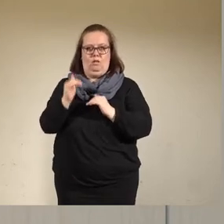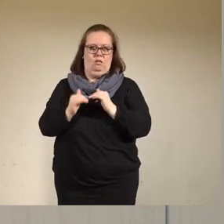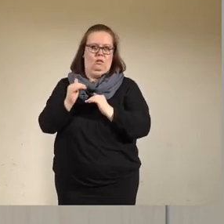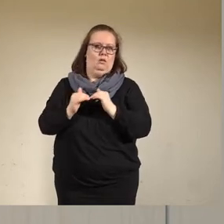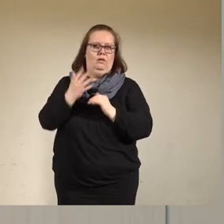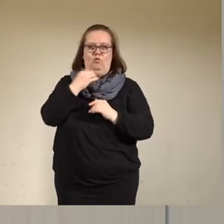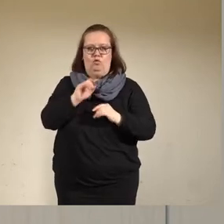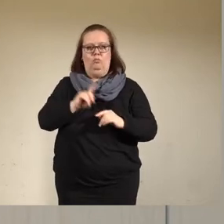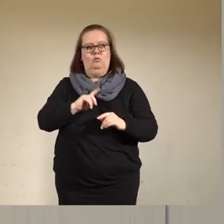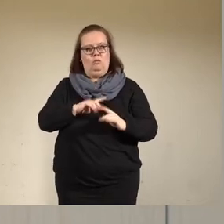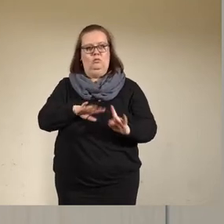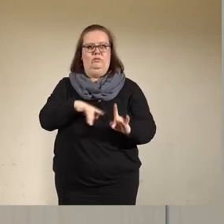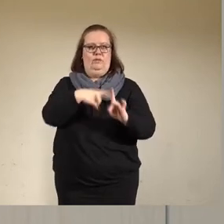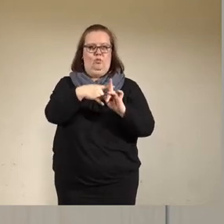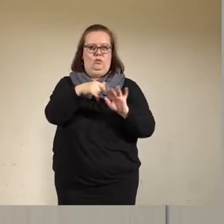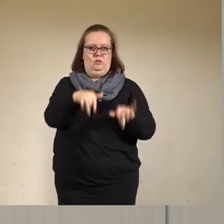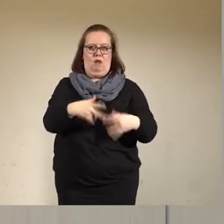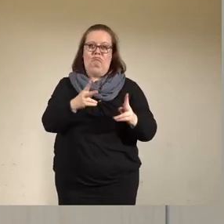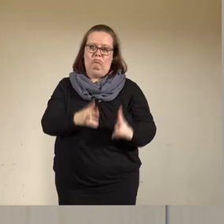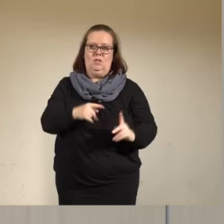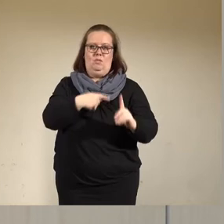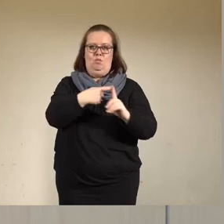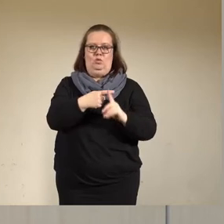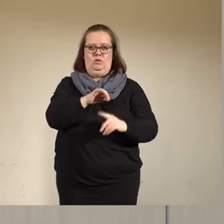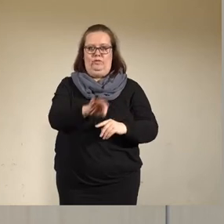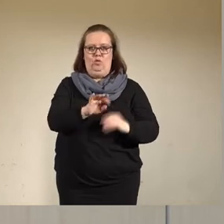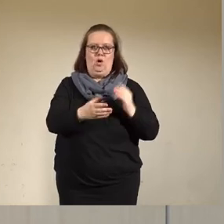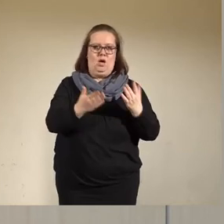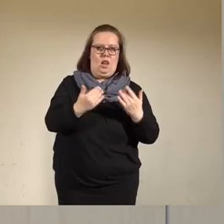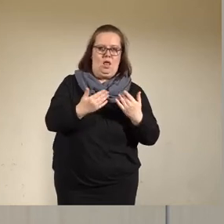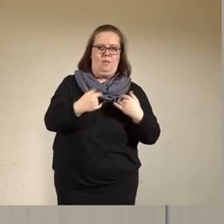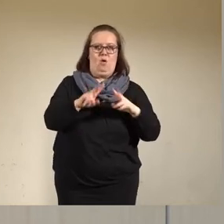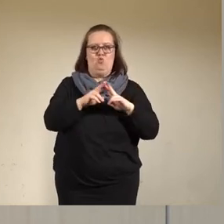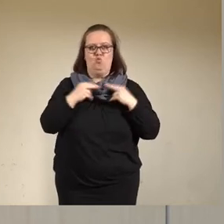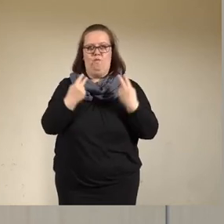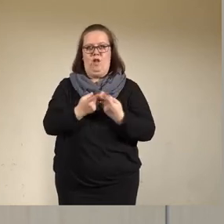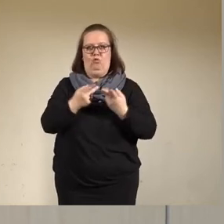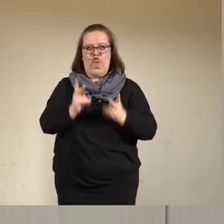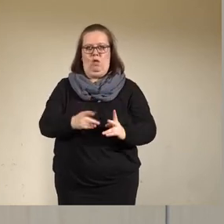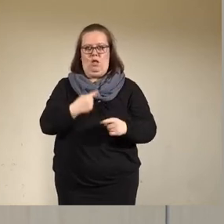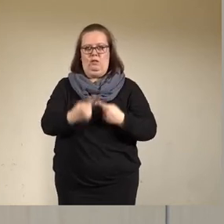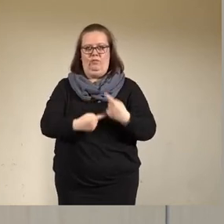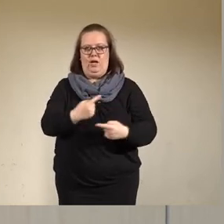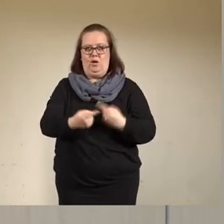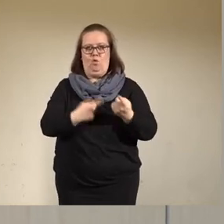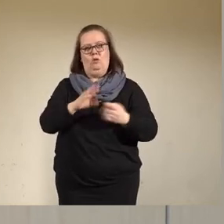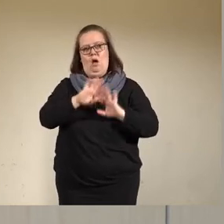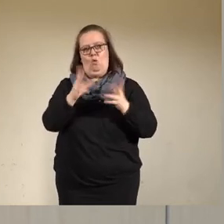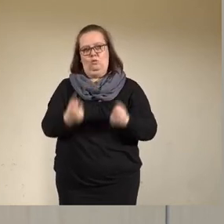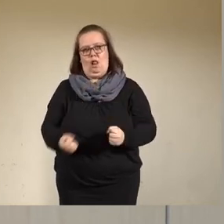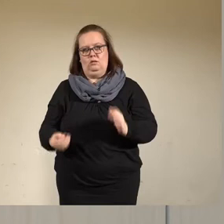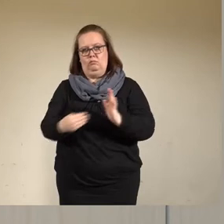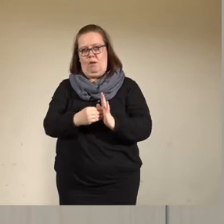haben wir ein echtes Plus, einen echten Mehrwert für Klima, Umwelt und Stadtentwicklung in diesen